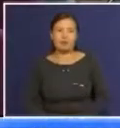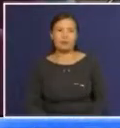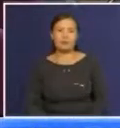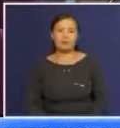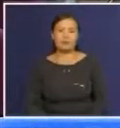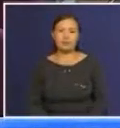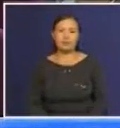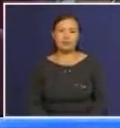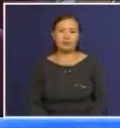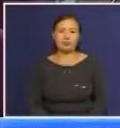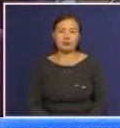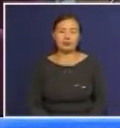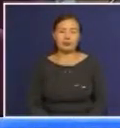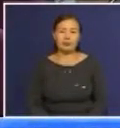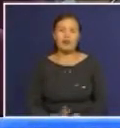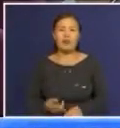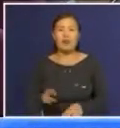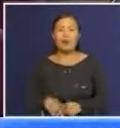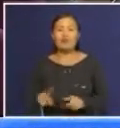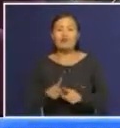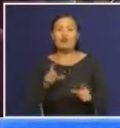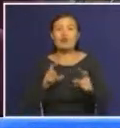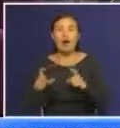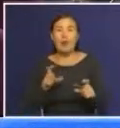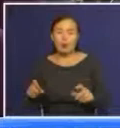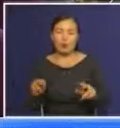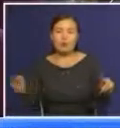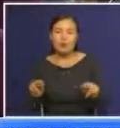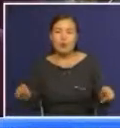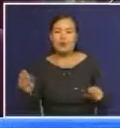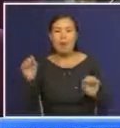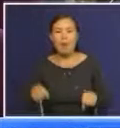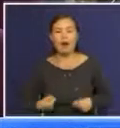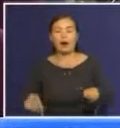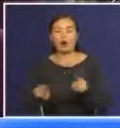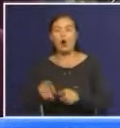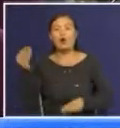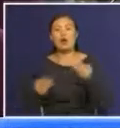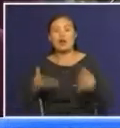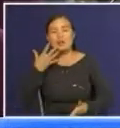шахматный турнир способствует тому, чтобы учителя могли